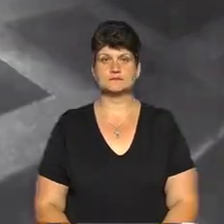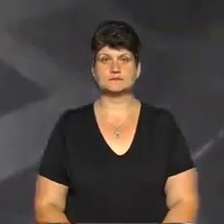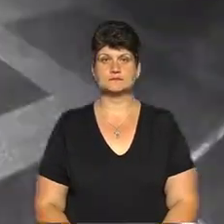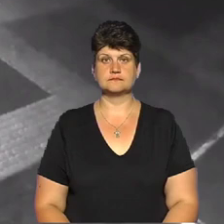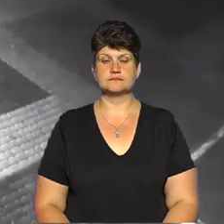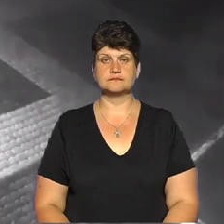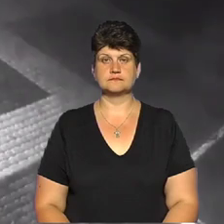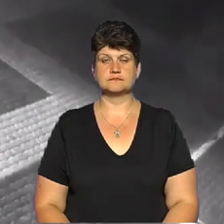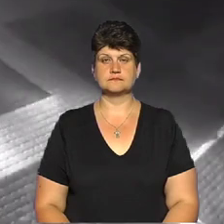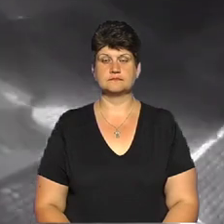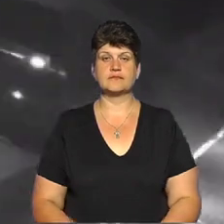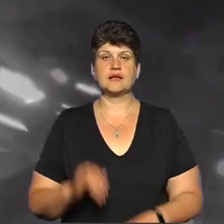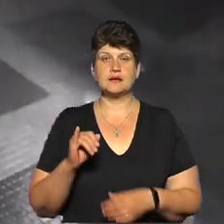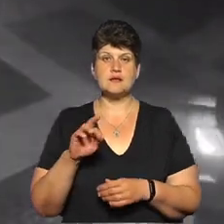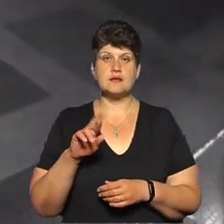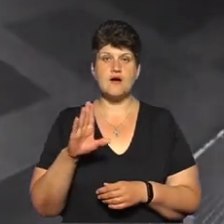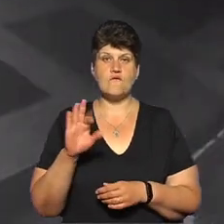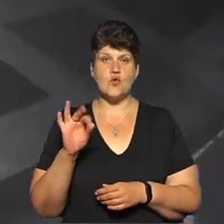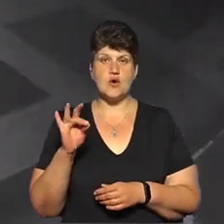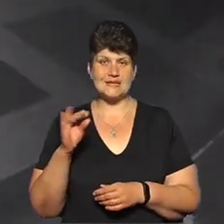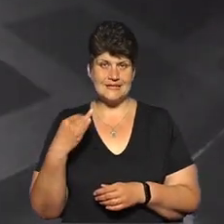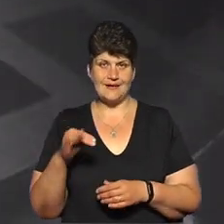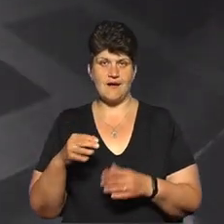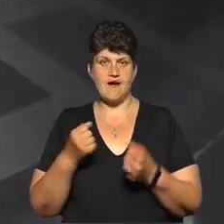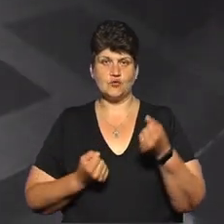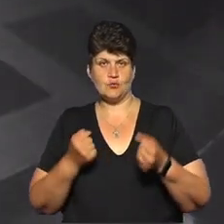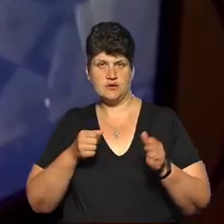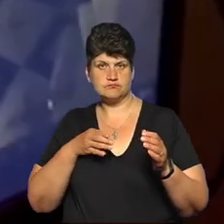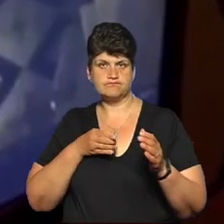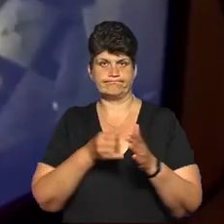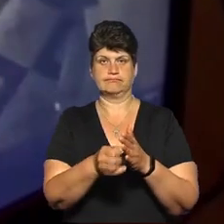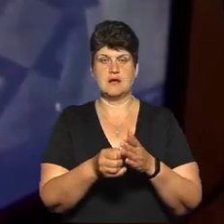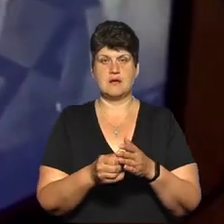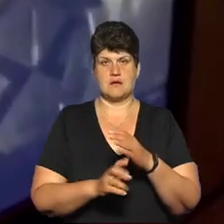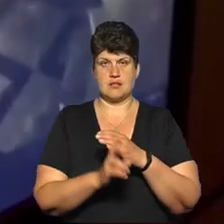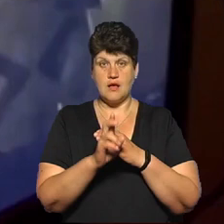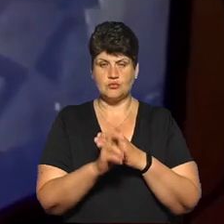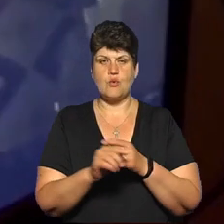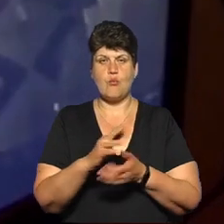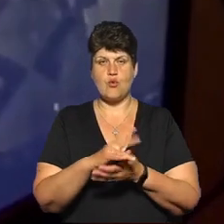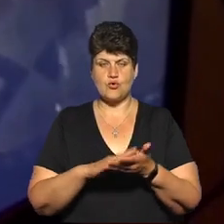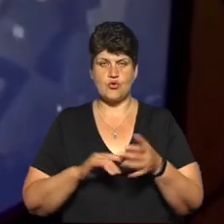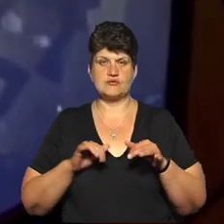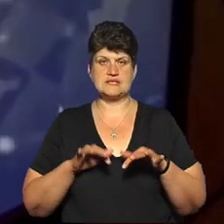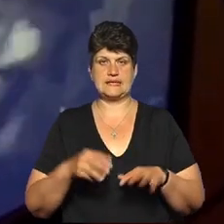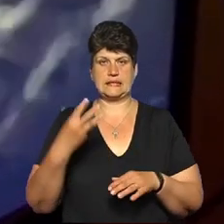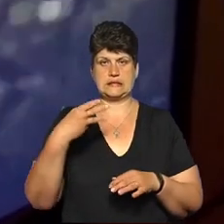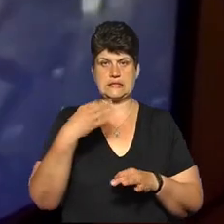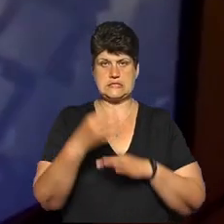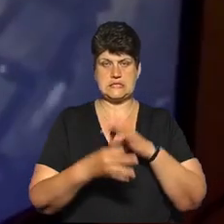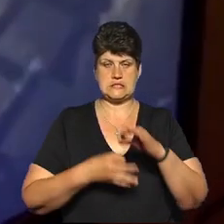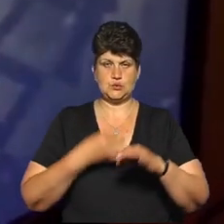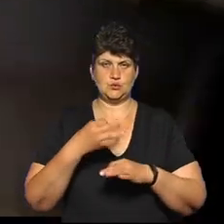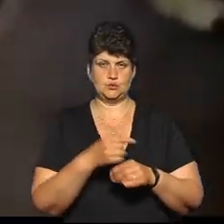Ірині Яворській-Скрабут, яка автомобілем заїхала в Тернопільську катедру, продовжила запобіжний захід на 30 днів. Про це розповіла суддя,